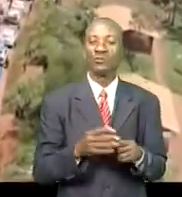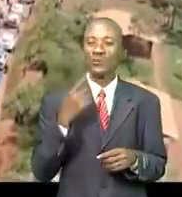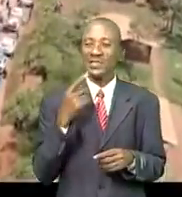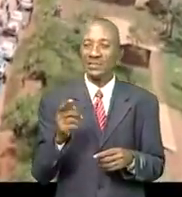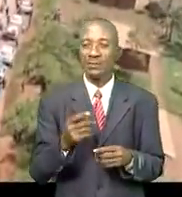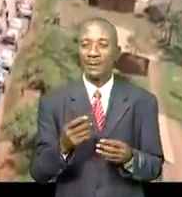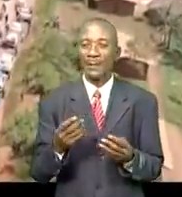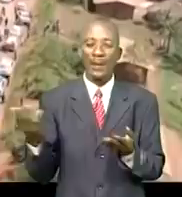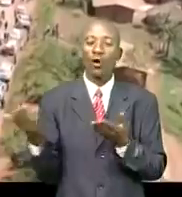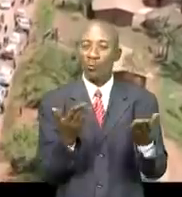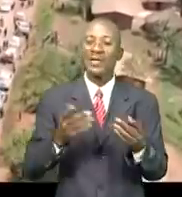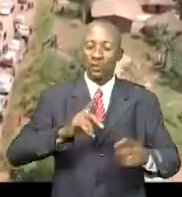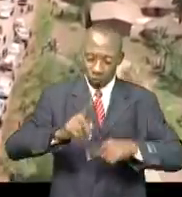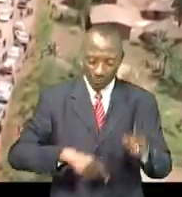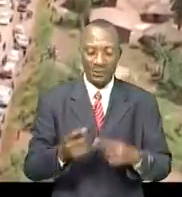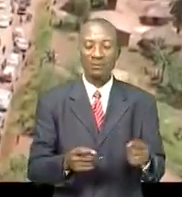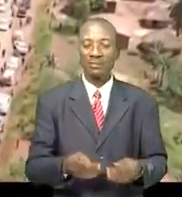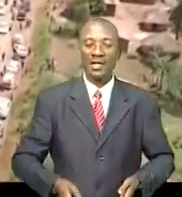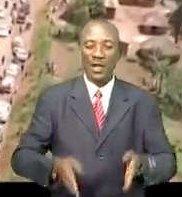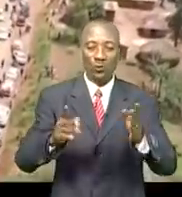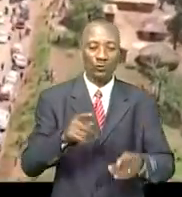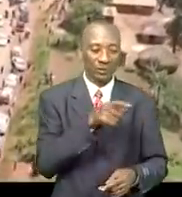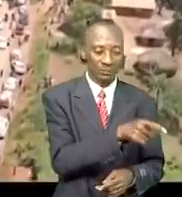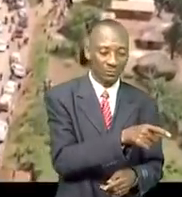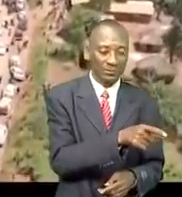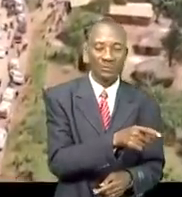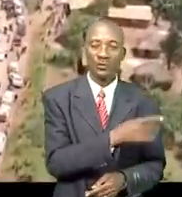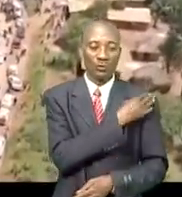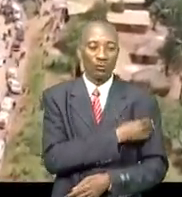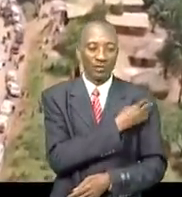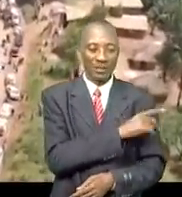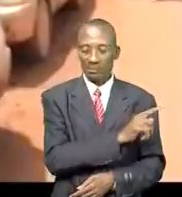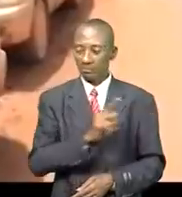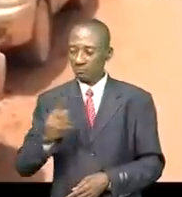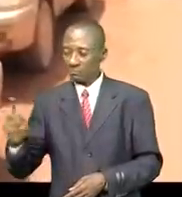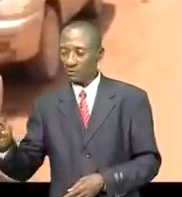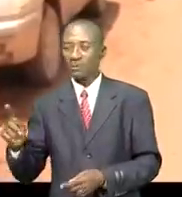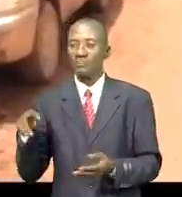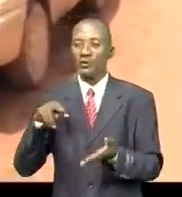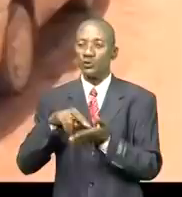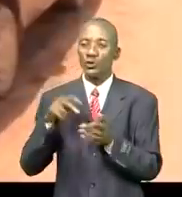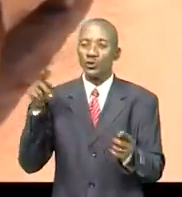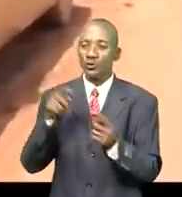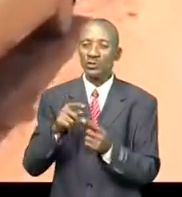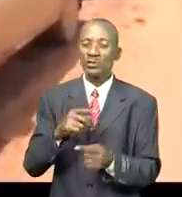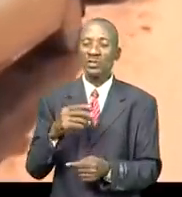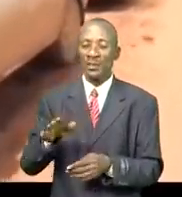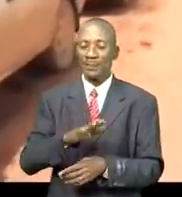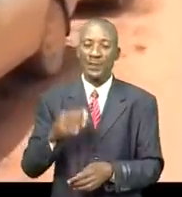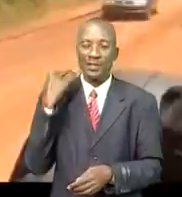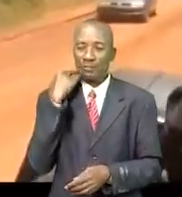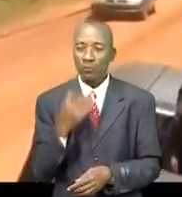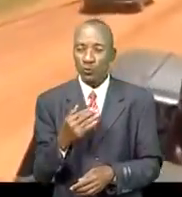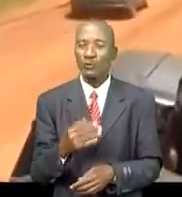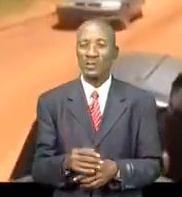du trafic sur cet axe routier coupé autrefois à plusieurs reprises par des groupes armés, sémant ainsi la terreur et la désolation parmi